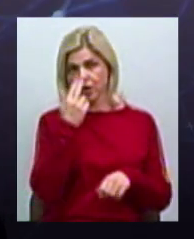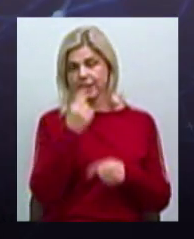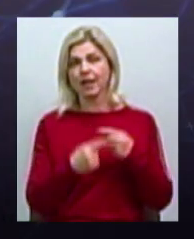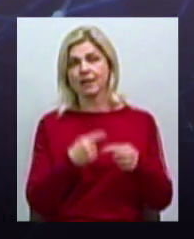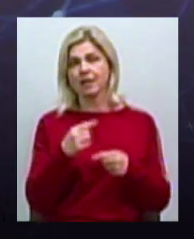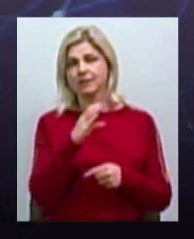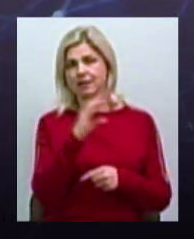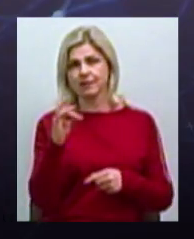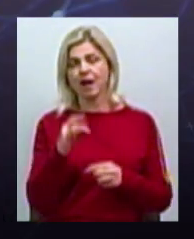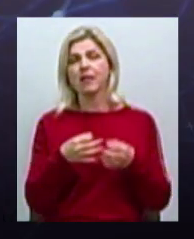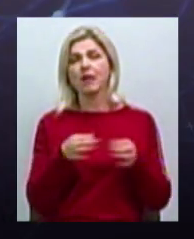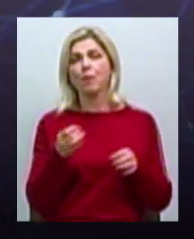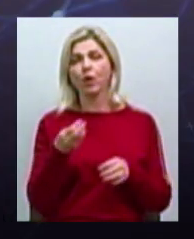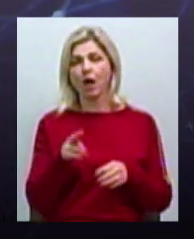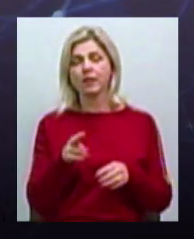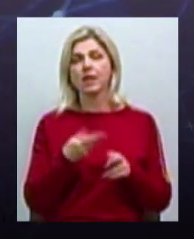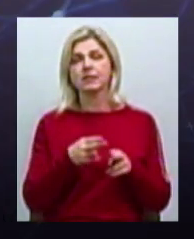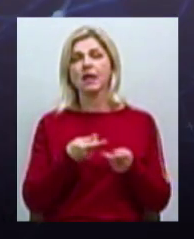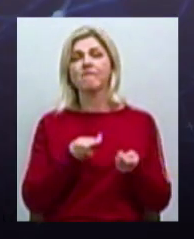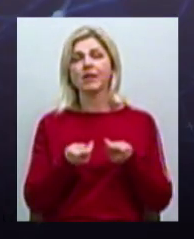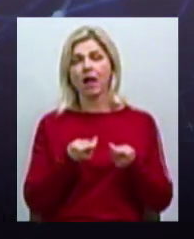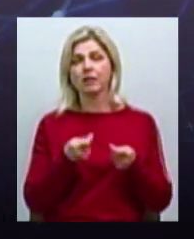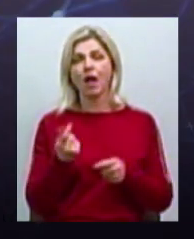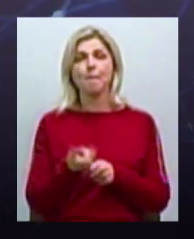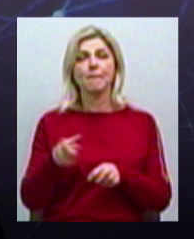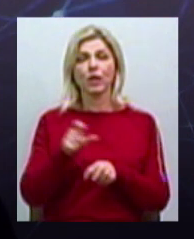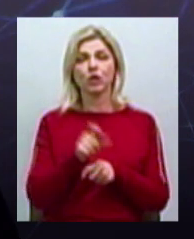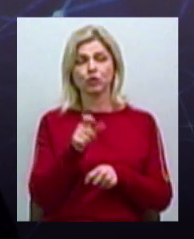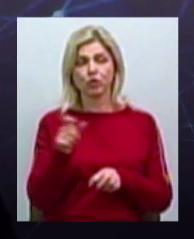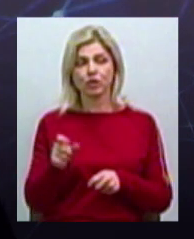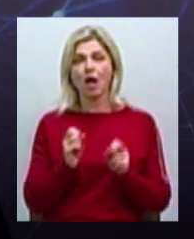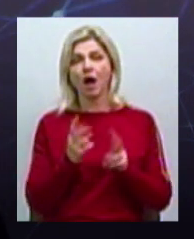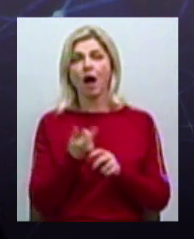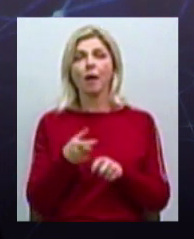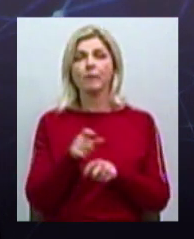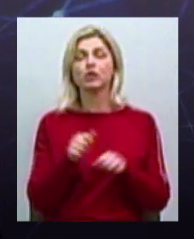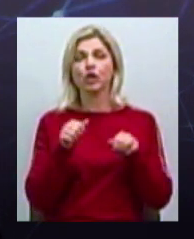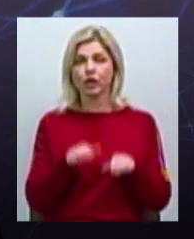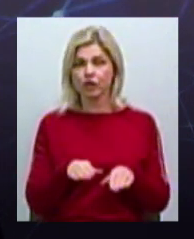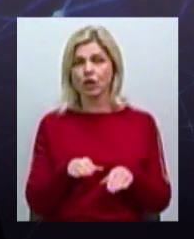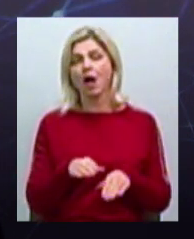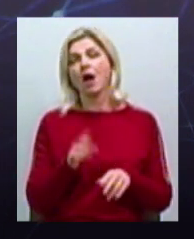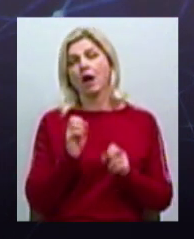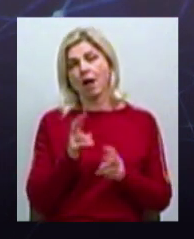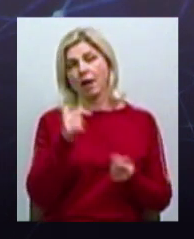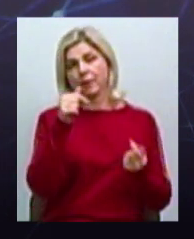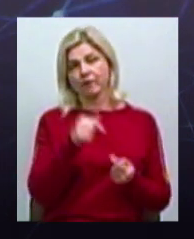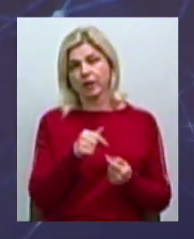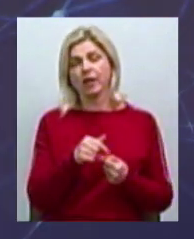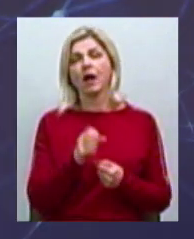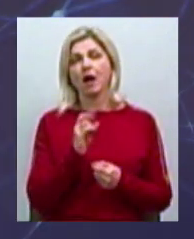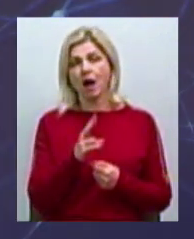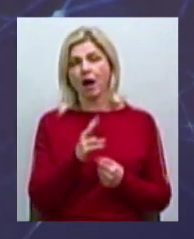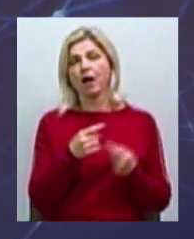по-радянськи сказати, що демократія – це влада більшості, тобто як більшість вирішила, так і буде. Можна говорити, як це притаманно західним